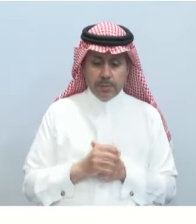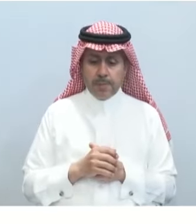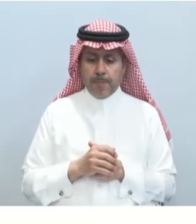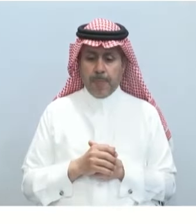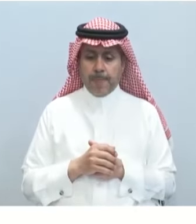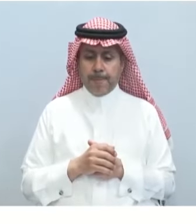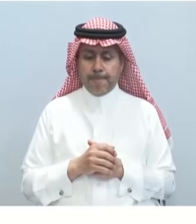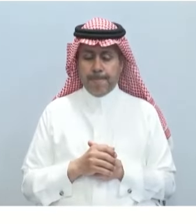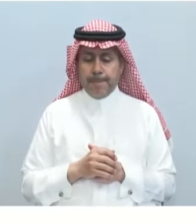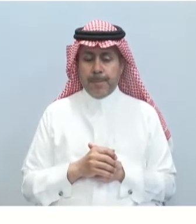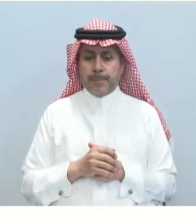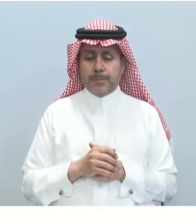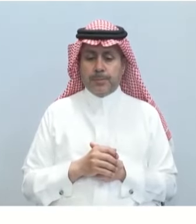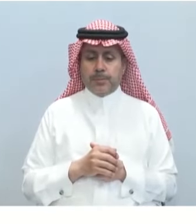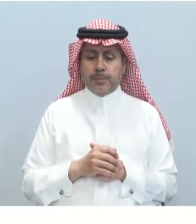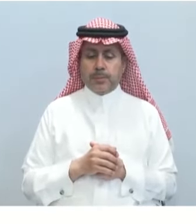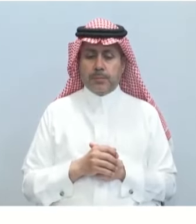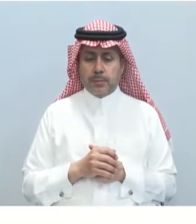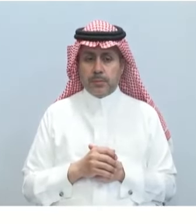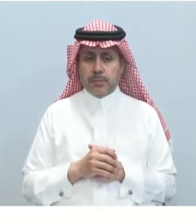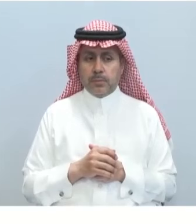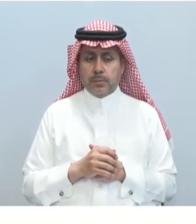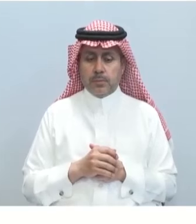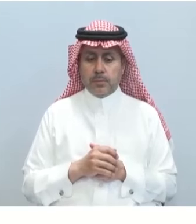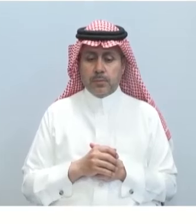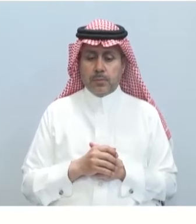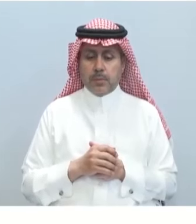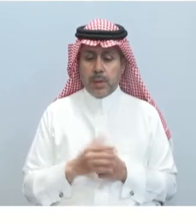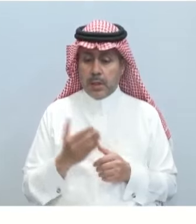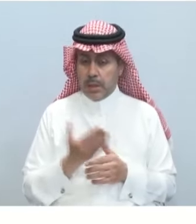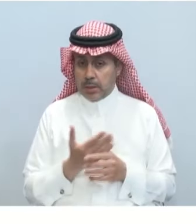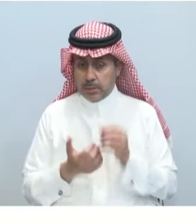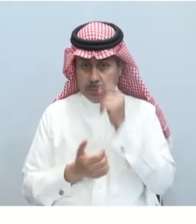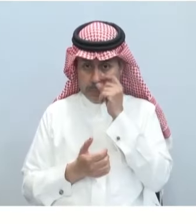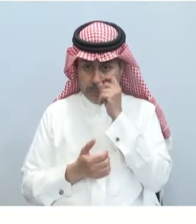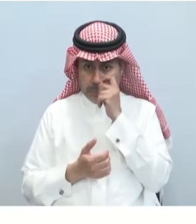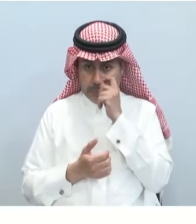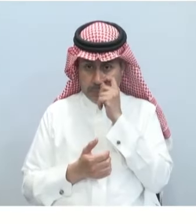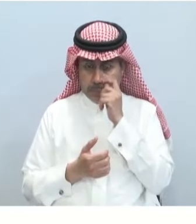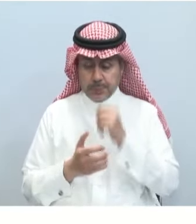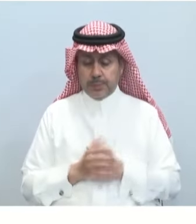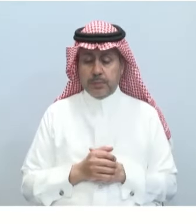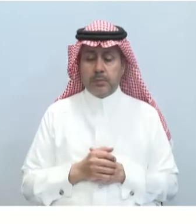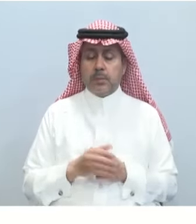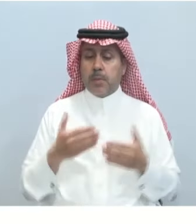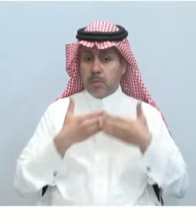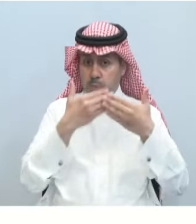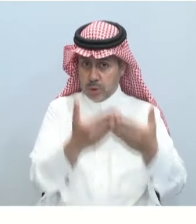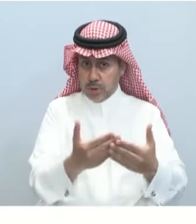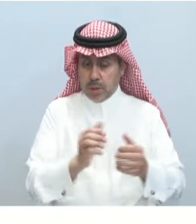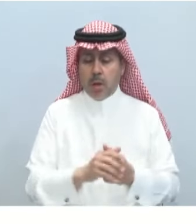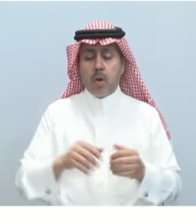الحمايه لهؤلاء الاشخاص م لاجل الا يؤذوا ايضا تقديم المساعده